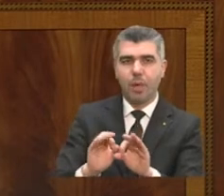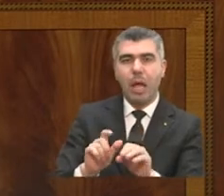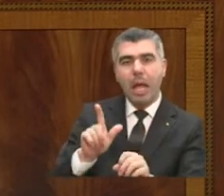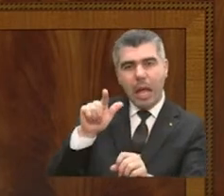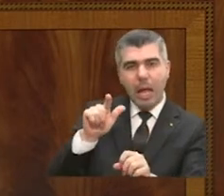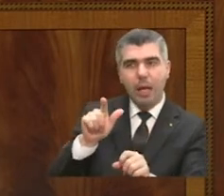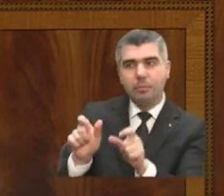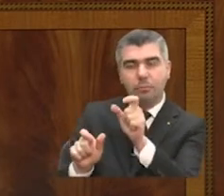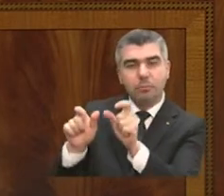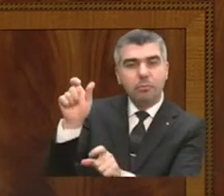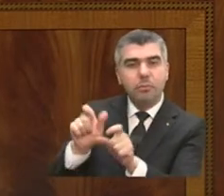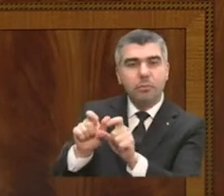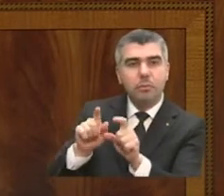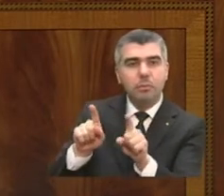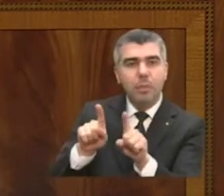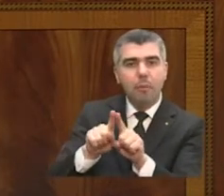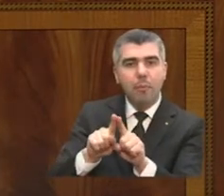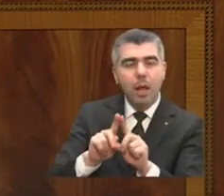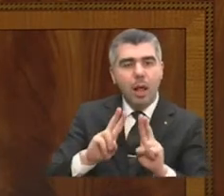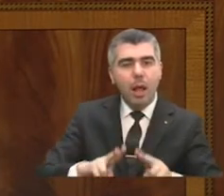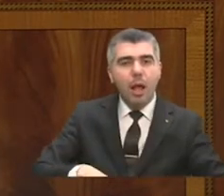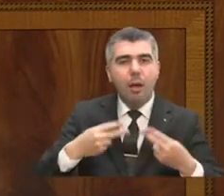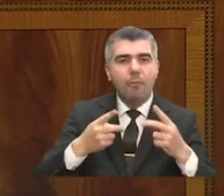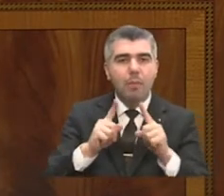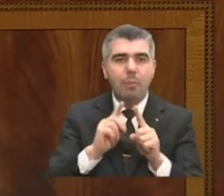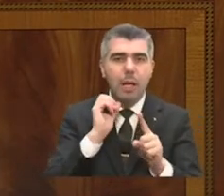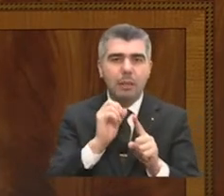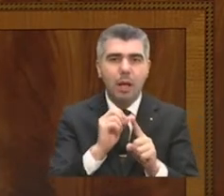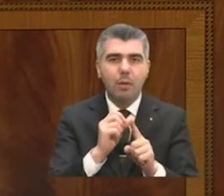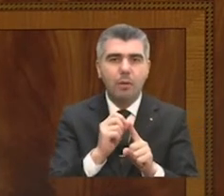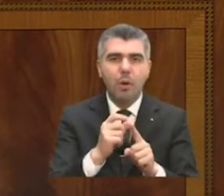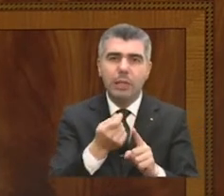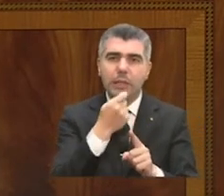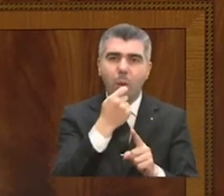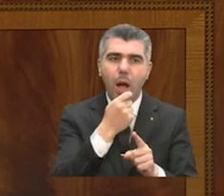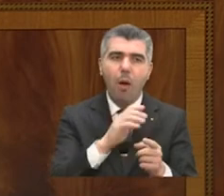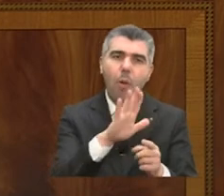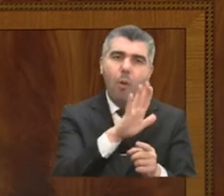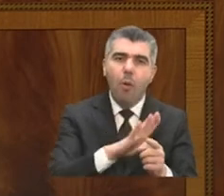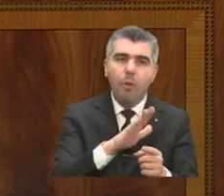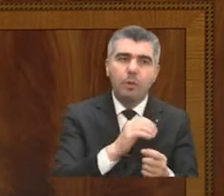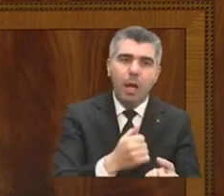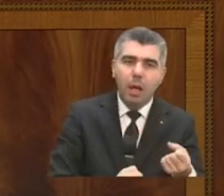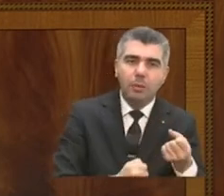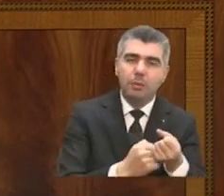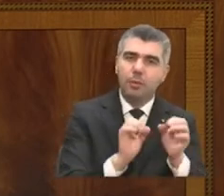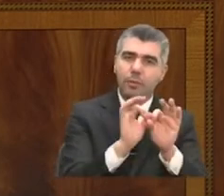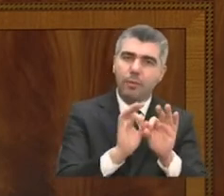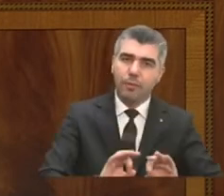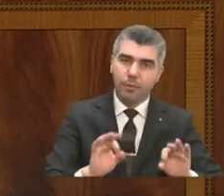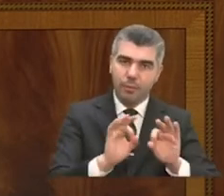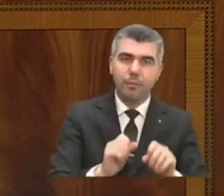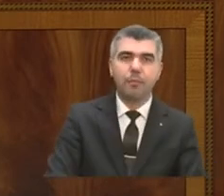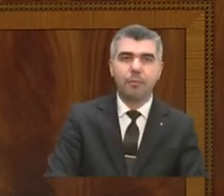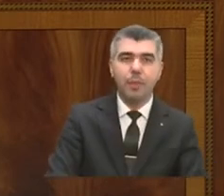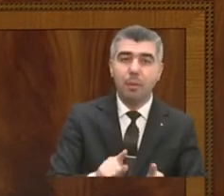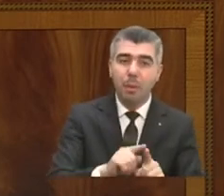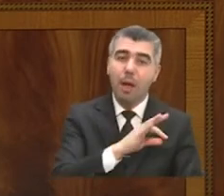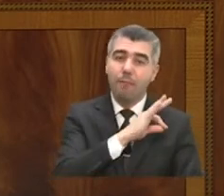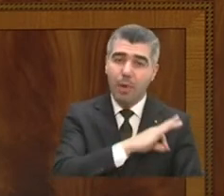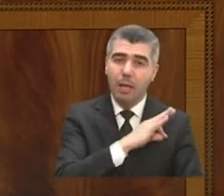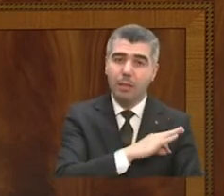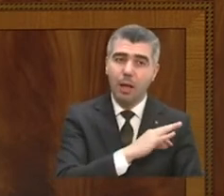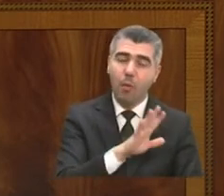EHPAD et certains parmi vous sont devenus des mercenaires pour